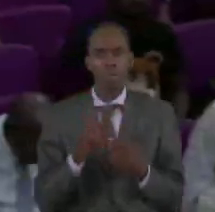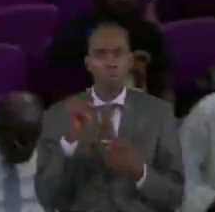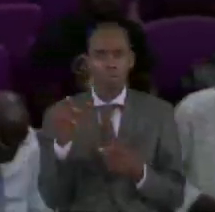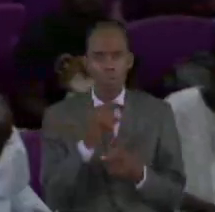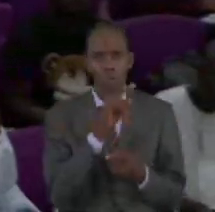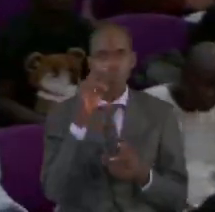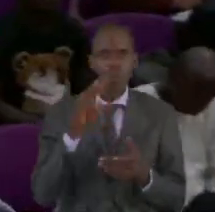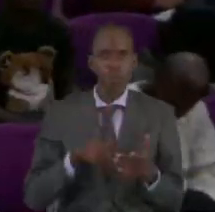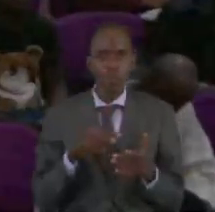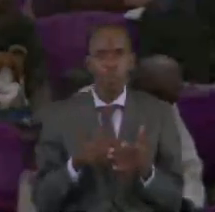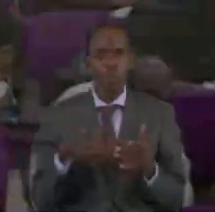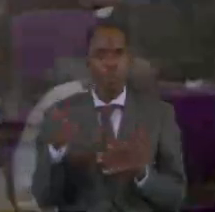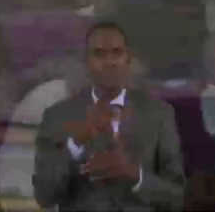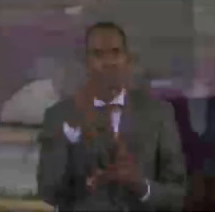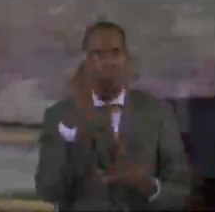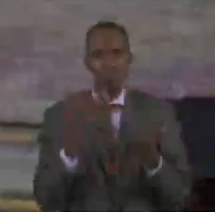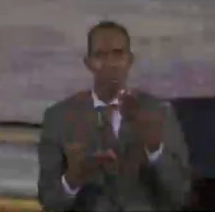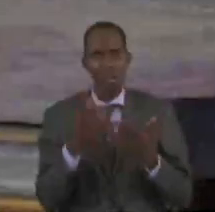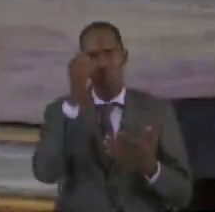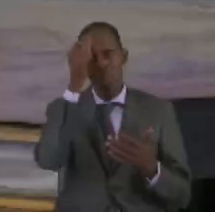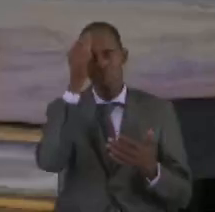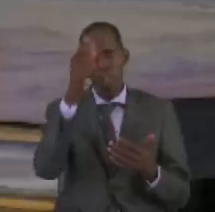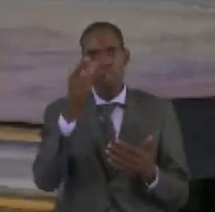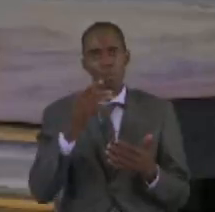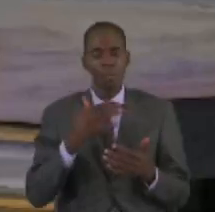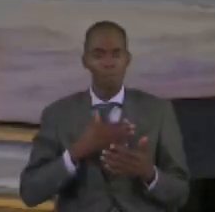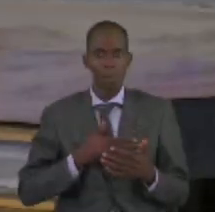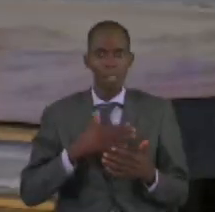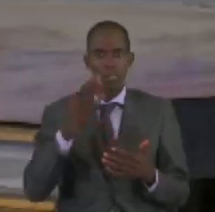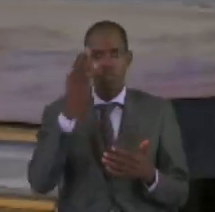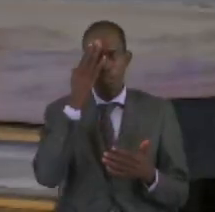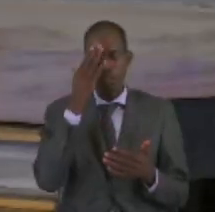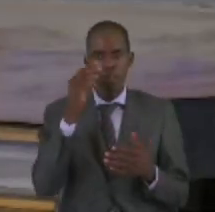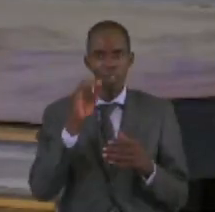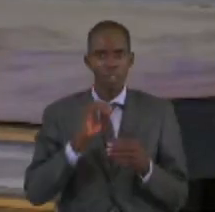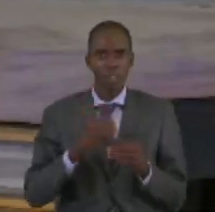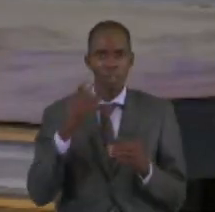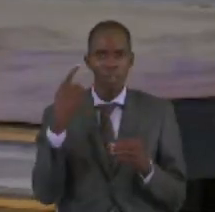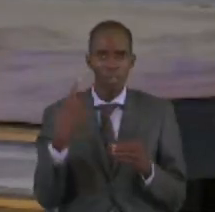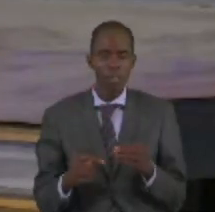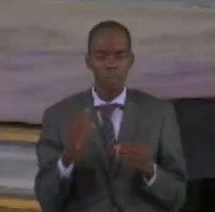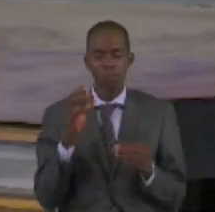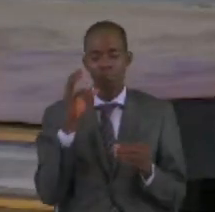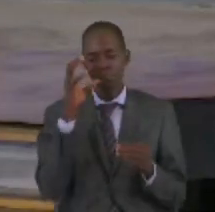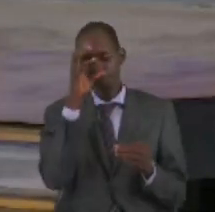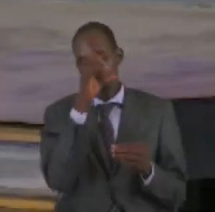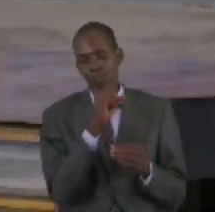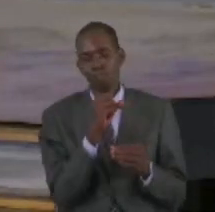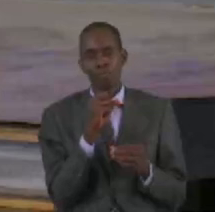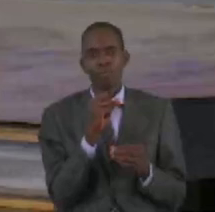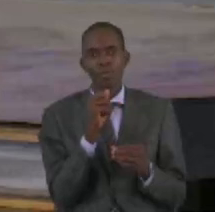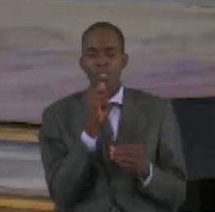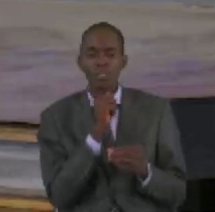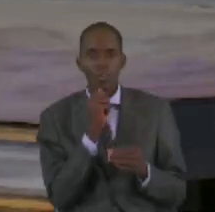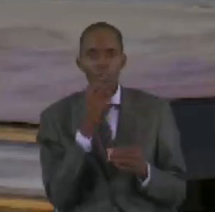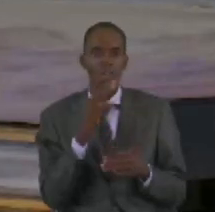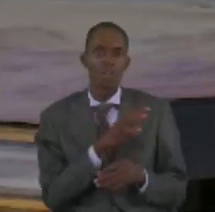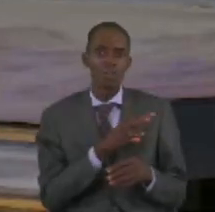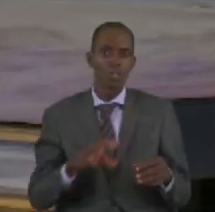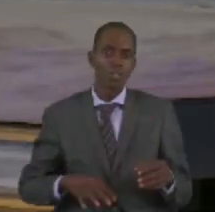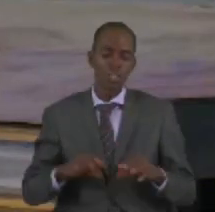En les lisant, vous pouvez vous représenter l'intelligence que j'ai du mystère de